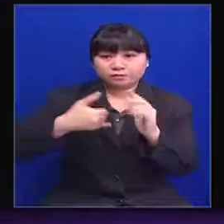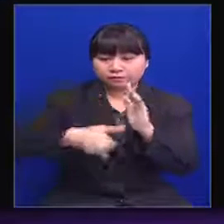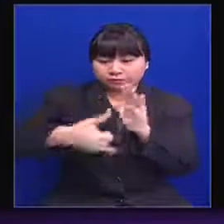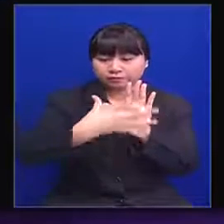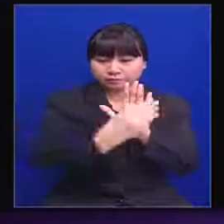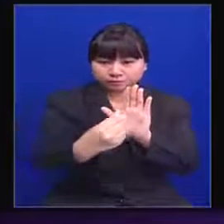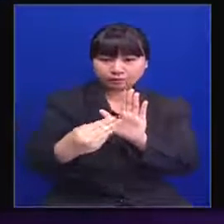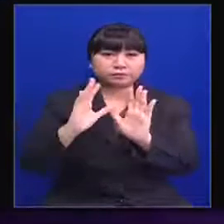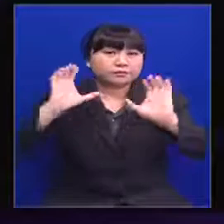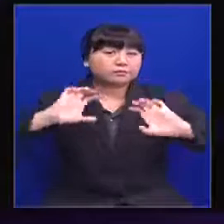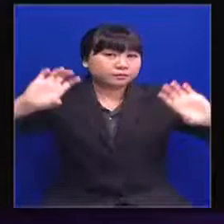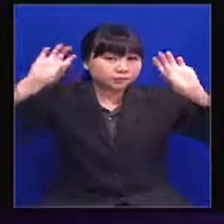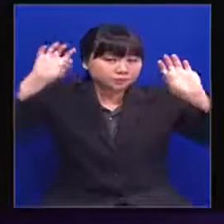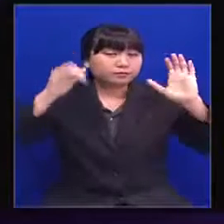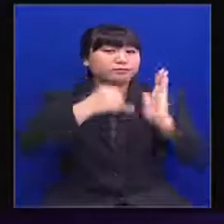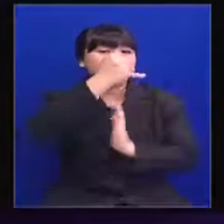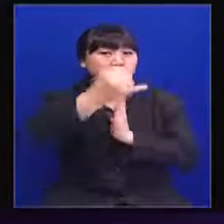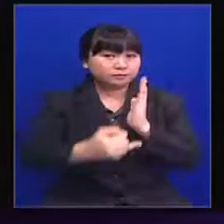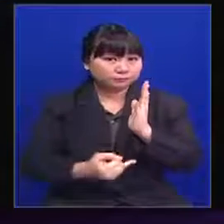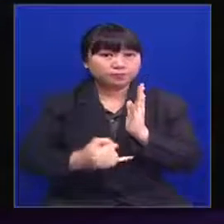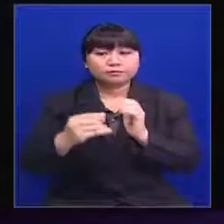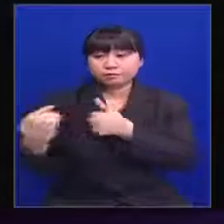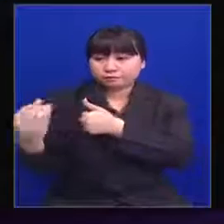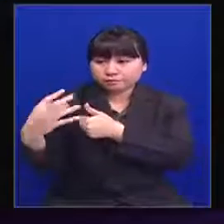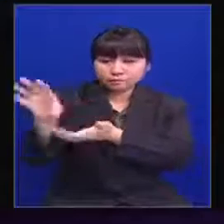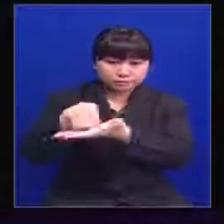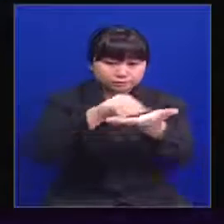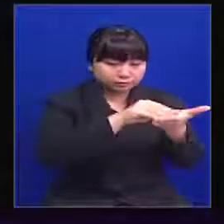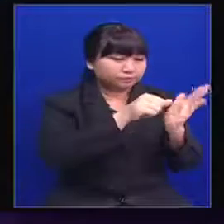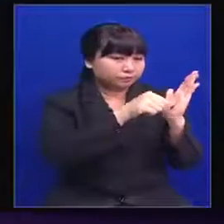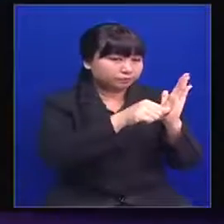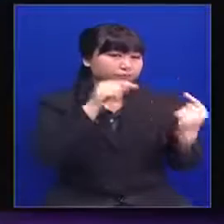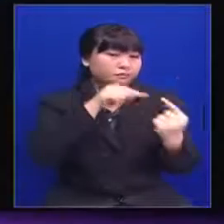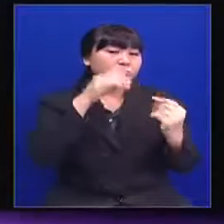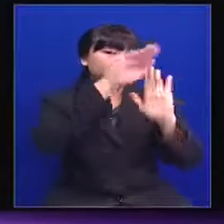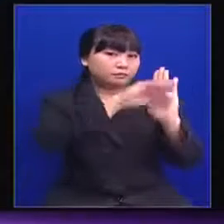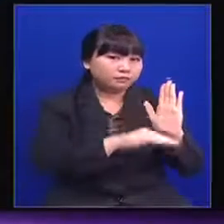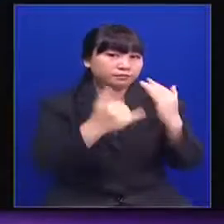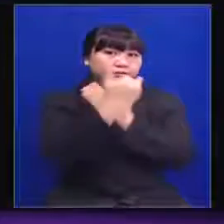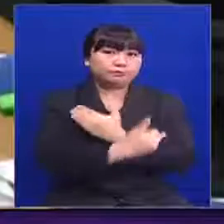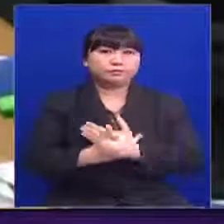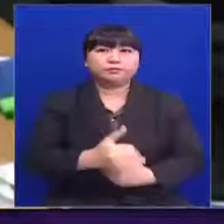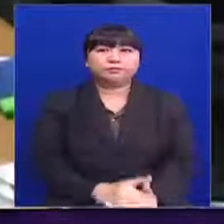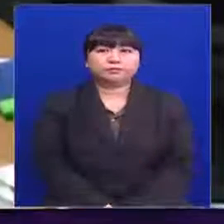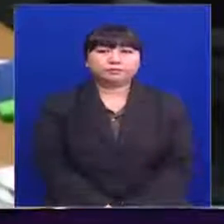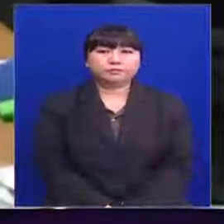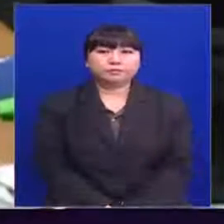แก่ข้าราชการในจังหวัดและรับฟังข้อเสนอแนะเพื่อนำไปปรับปรุงนโยบายด้านการต่างประเทศครับ